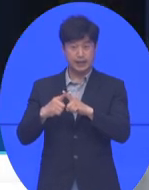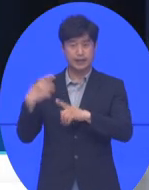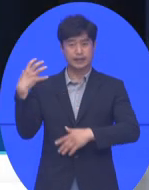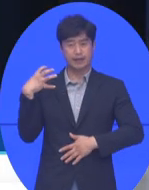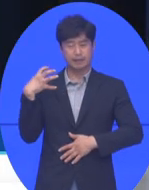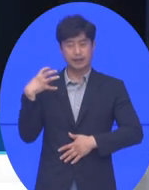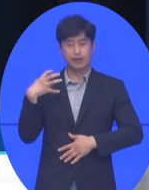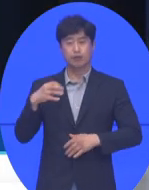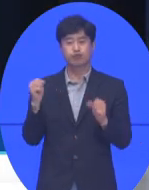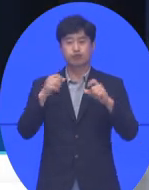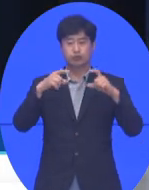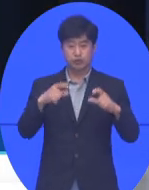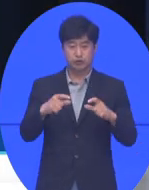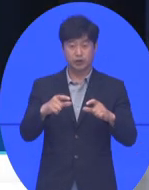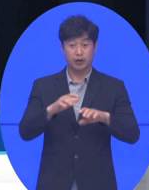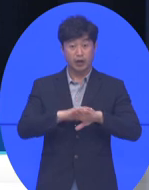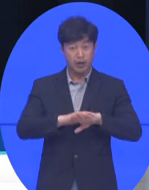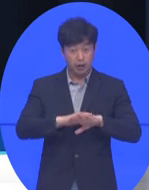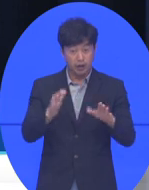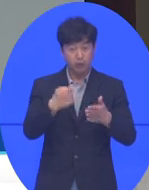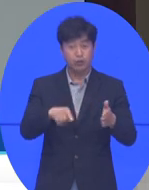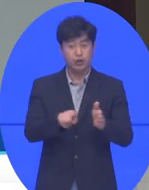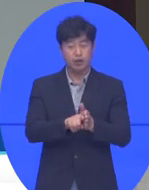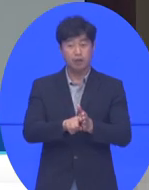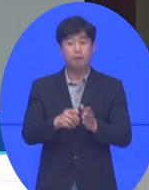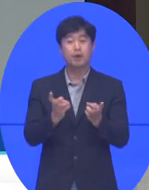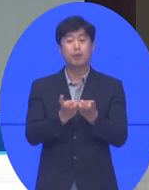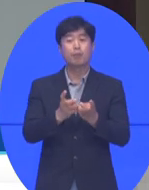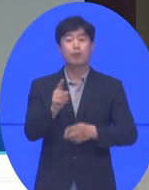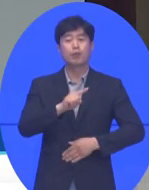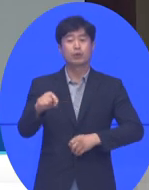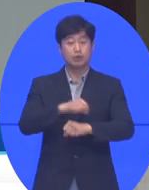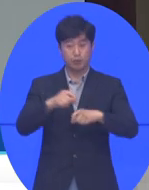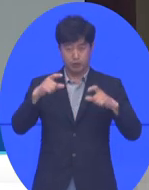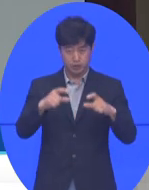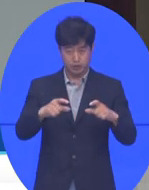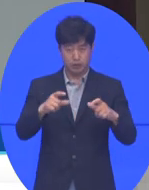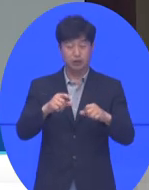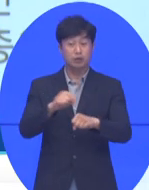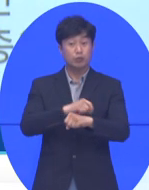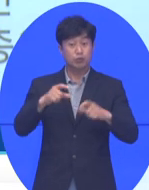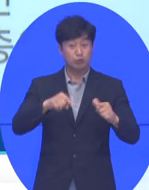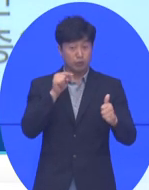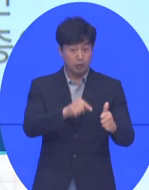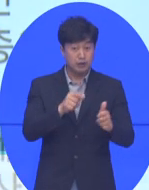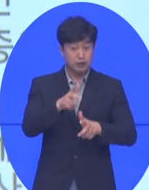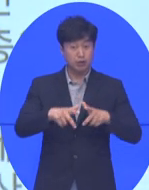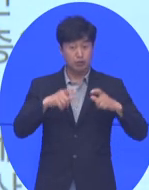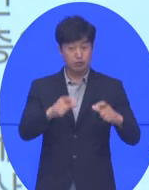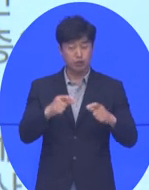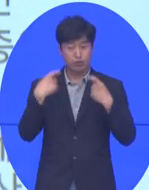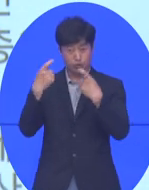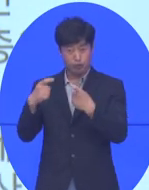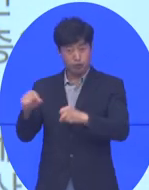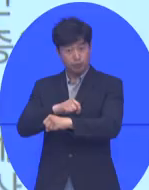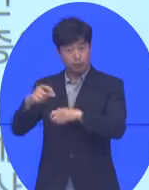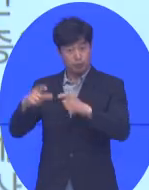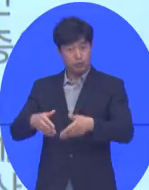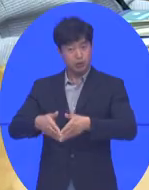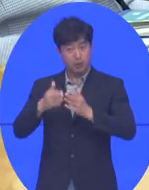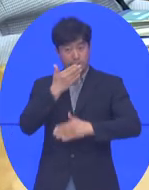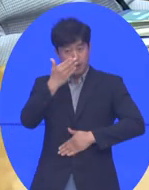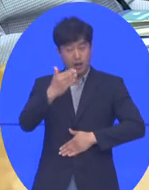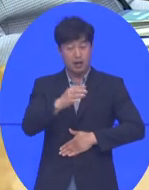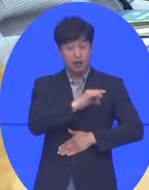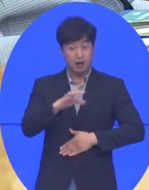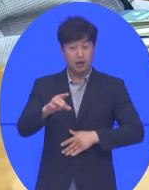지역의 발전을 위한 해결책으로 떠오르는 게 평화경제특구입니다. 특구로 지정되면 산업단지나 관광특구를 조성할 수 있는데